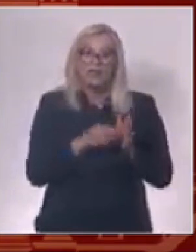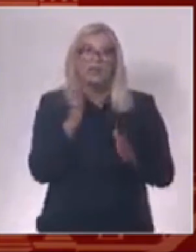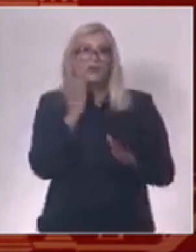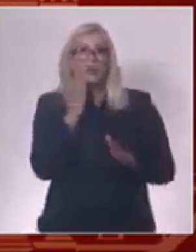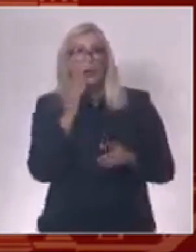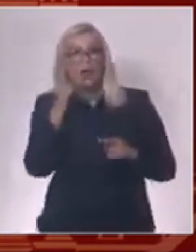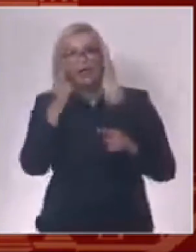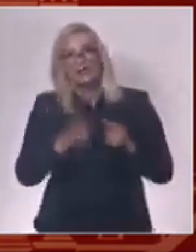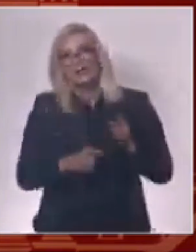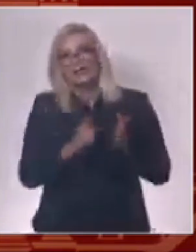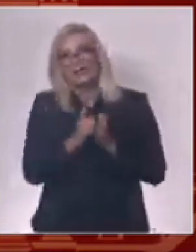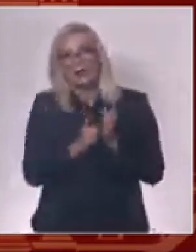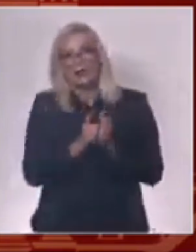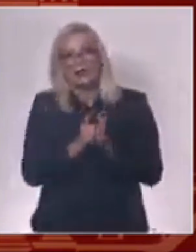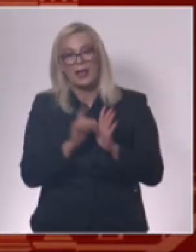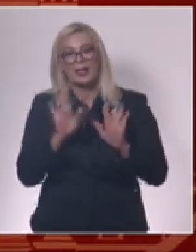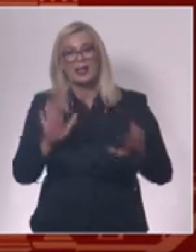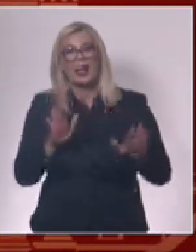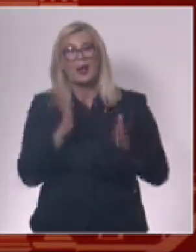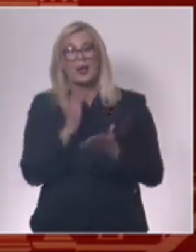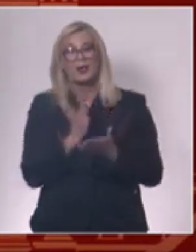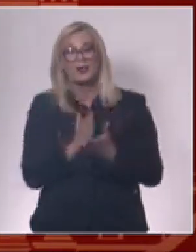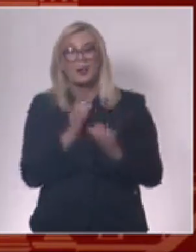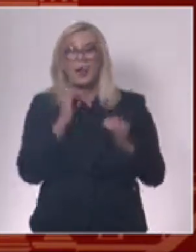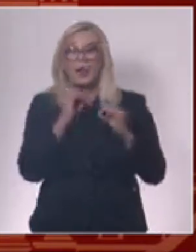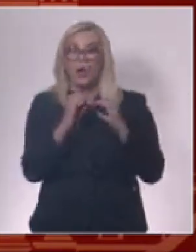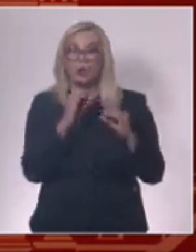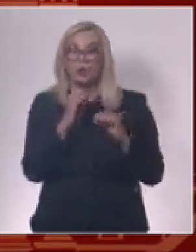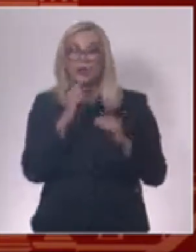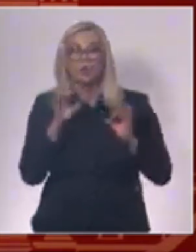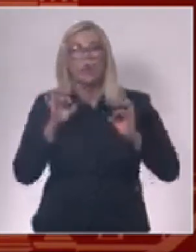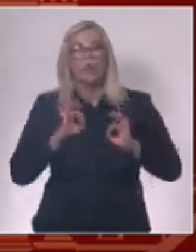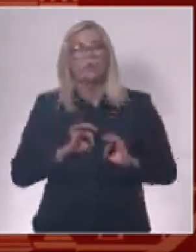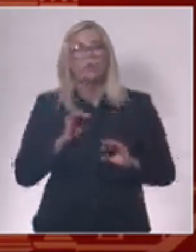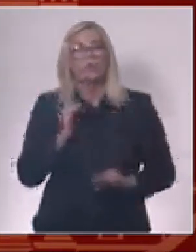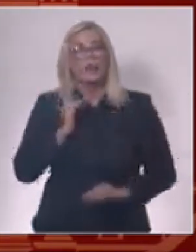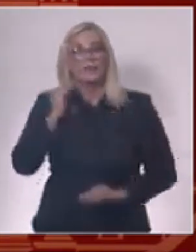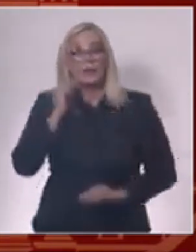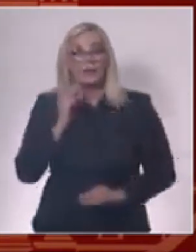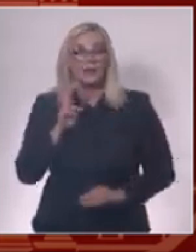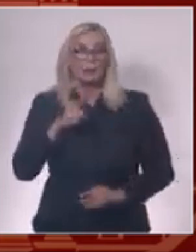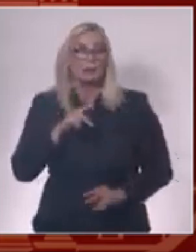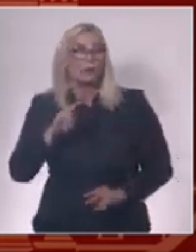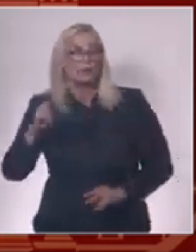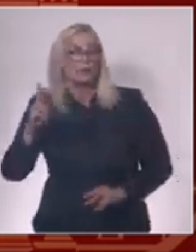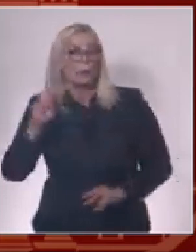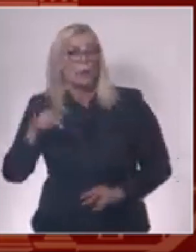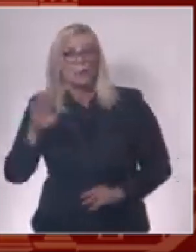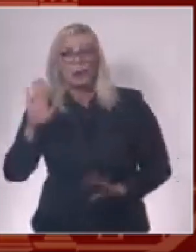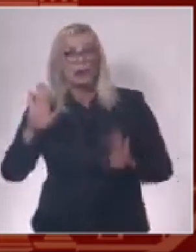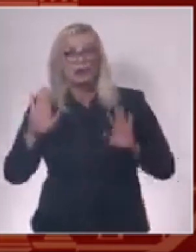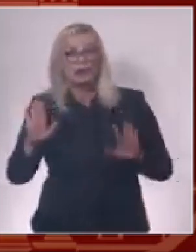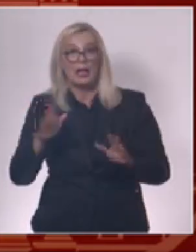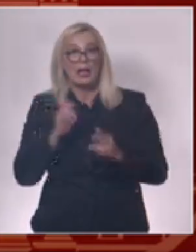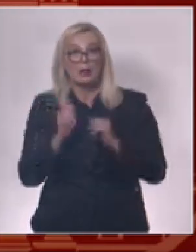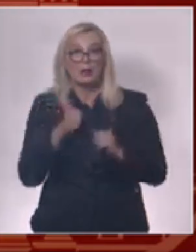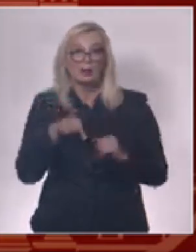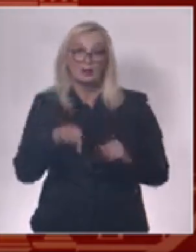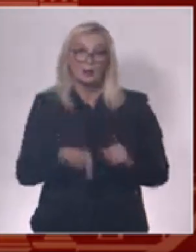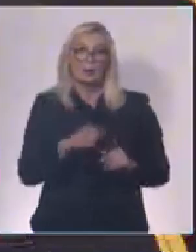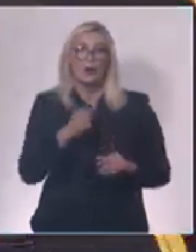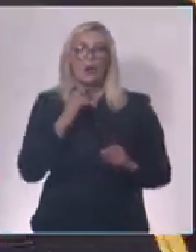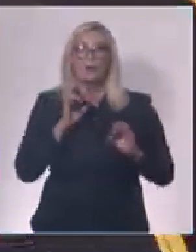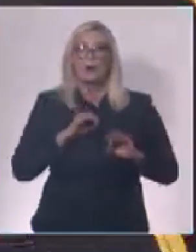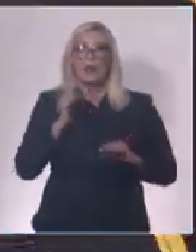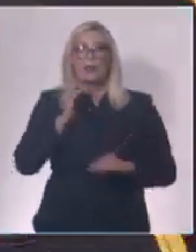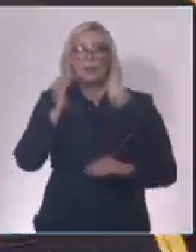Завршија времењата на таков тип комуникација со претседателот на владата, може би со некој други имало така, со овој нема така. Да, и